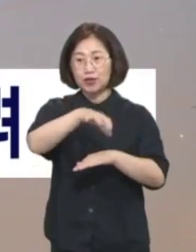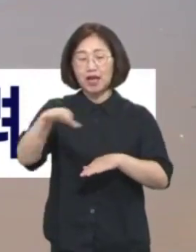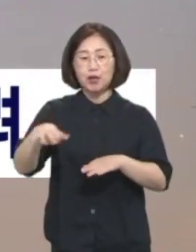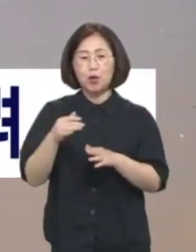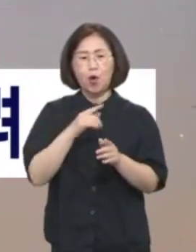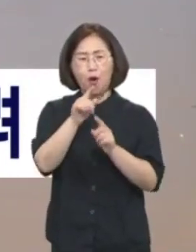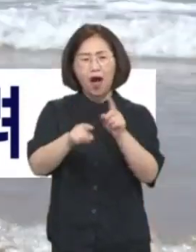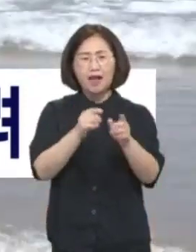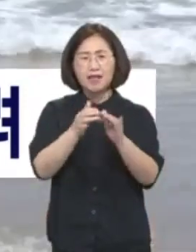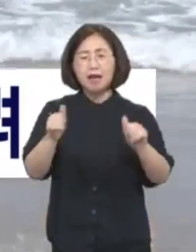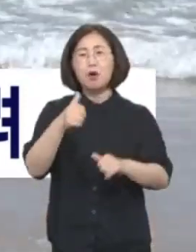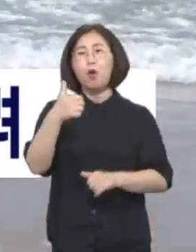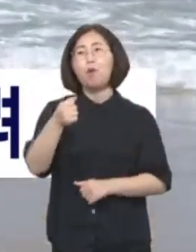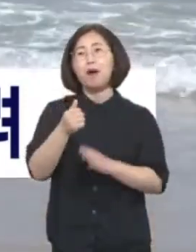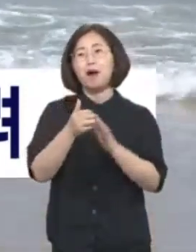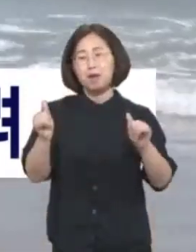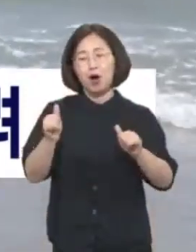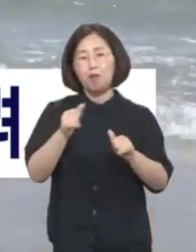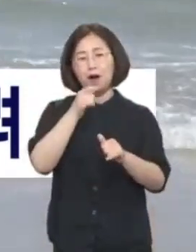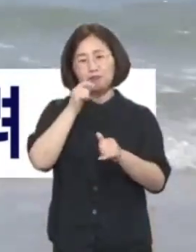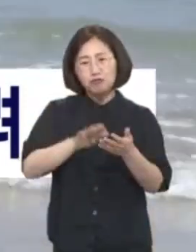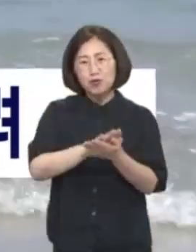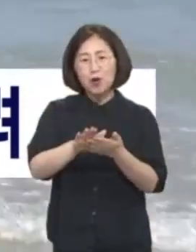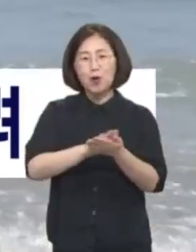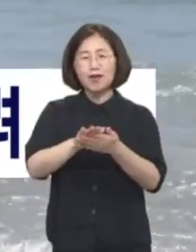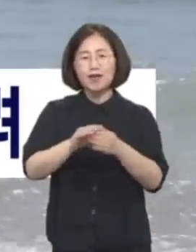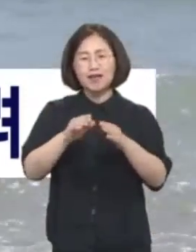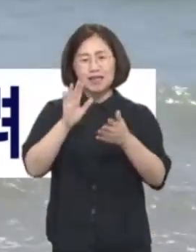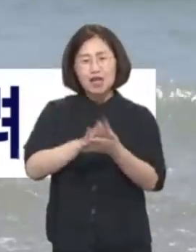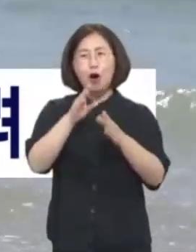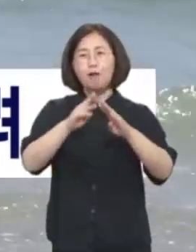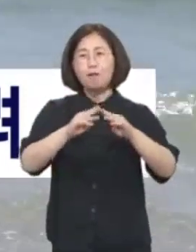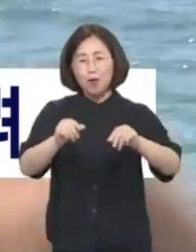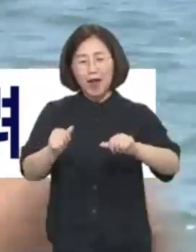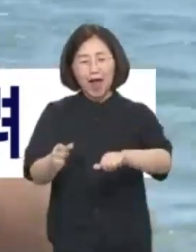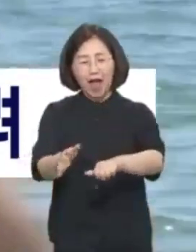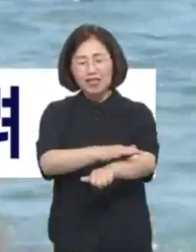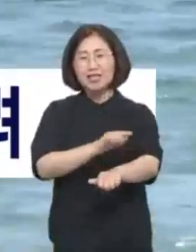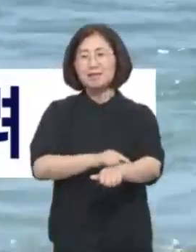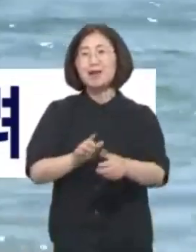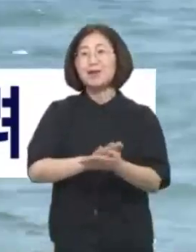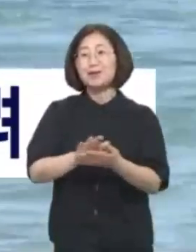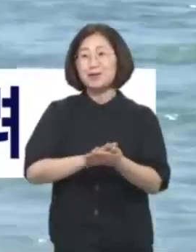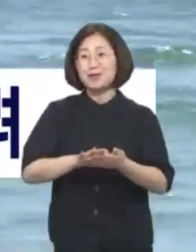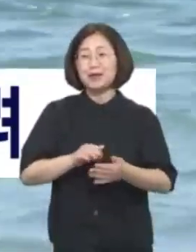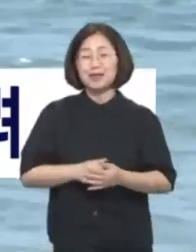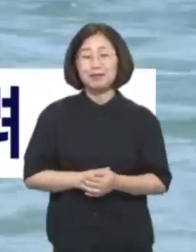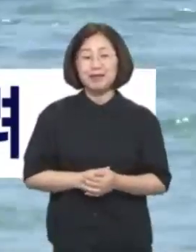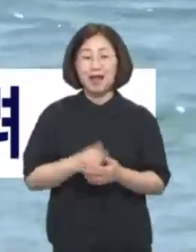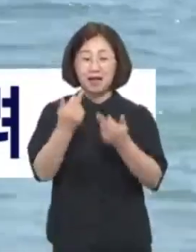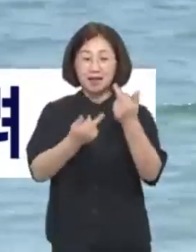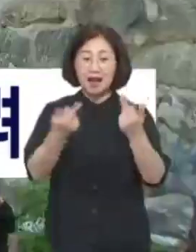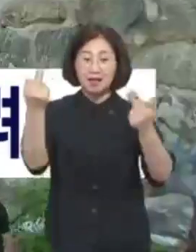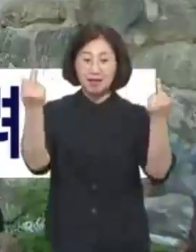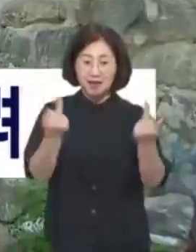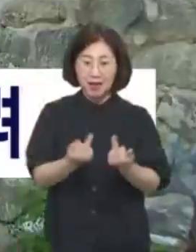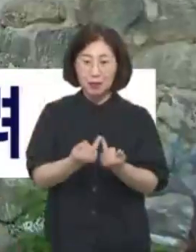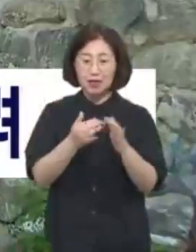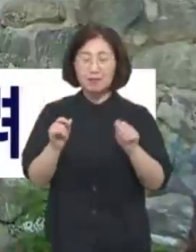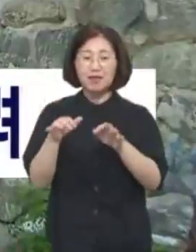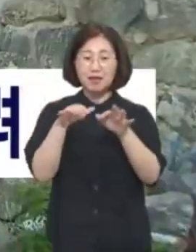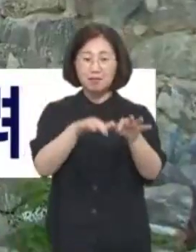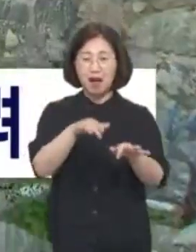5만여 명이 찾아 물놀이를 하거나 모래찜질을 하며 여름을 즐겼습니다. 산과 계곡에도 인파가 몰리면서 계룡산